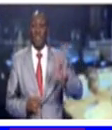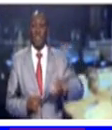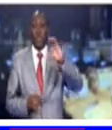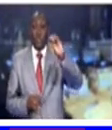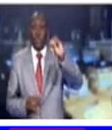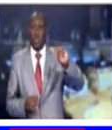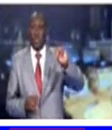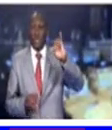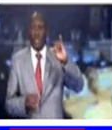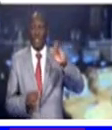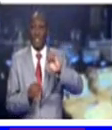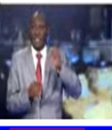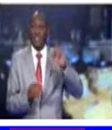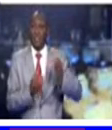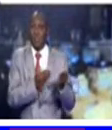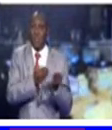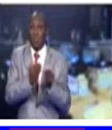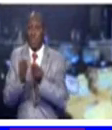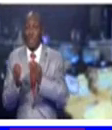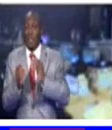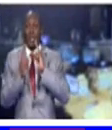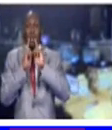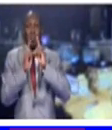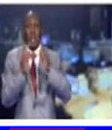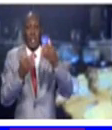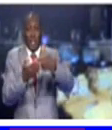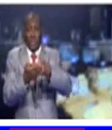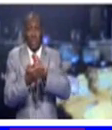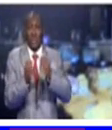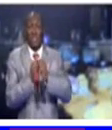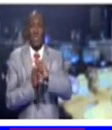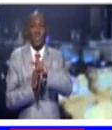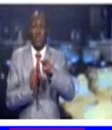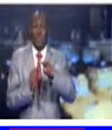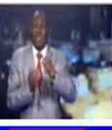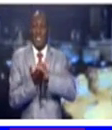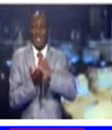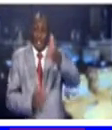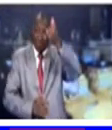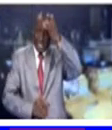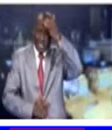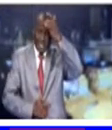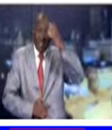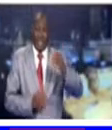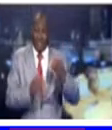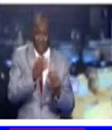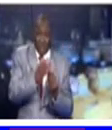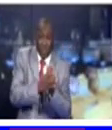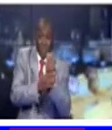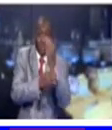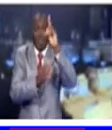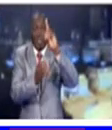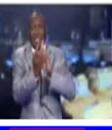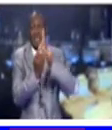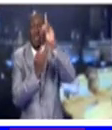19 la même à nouveau à m'adresser à vous cette maladie apparue en décembre